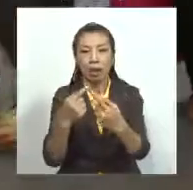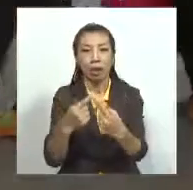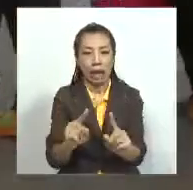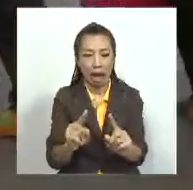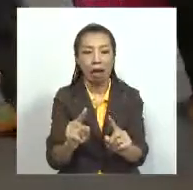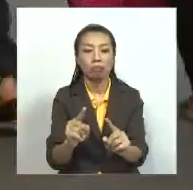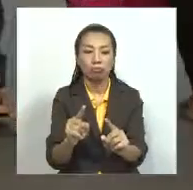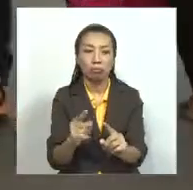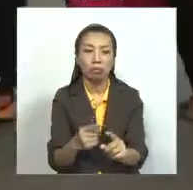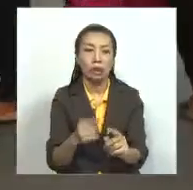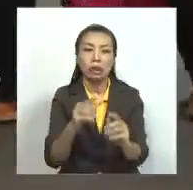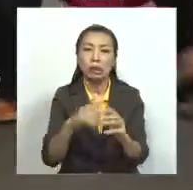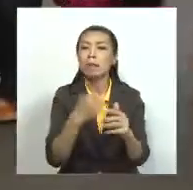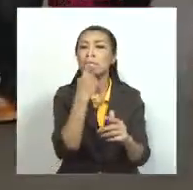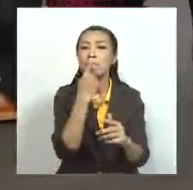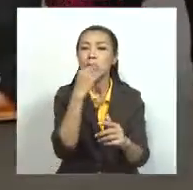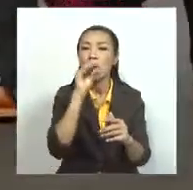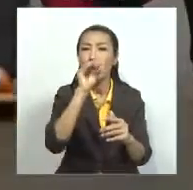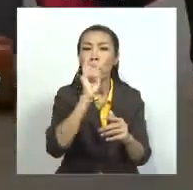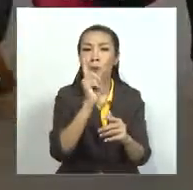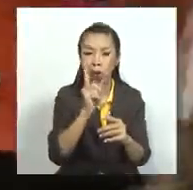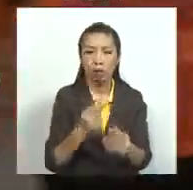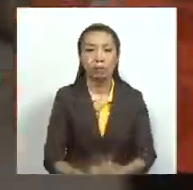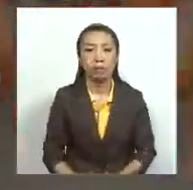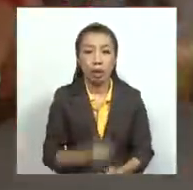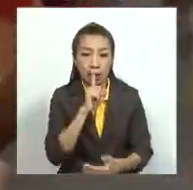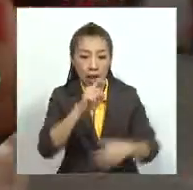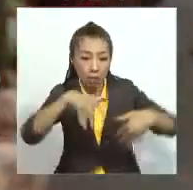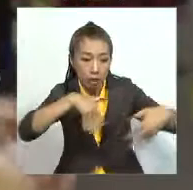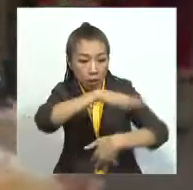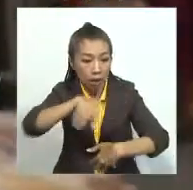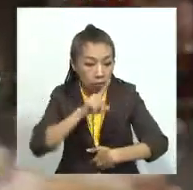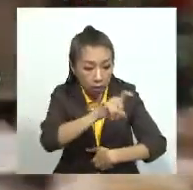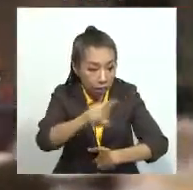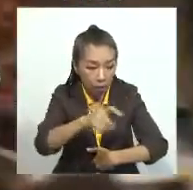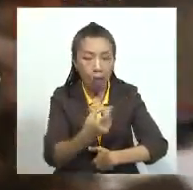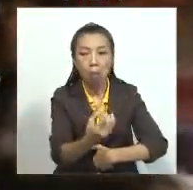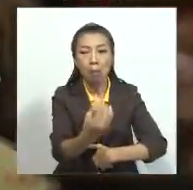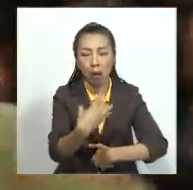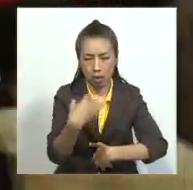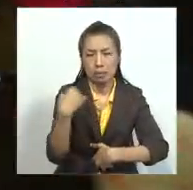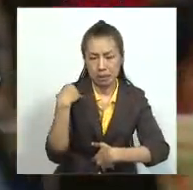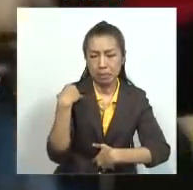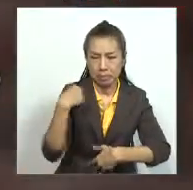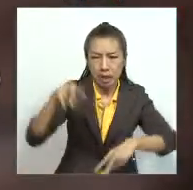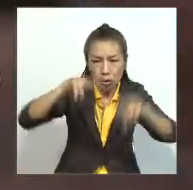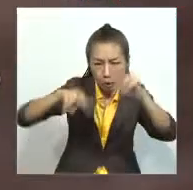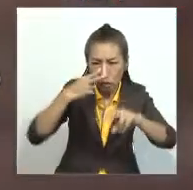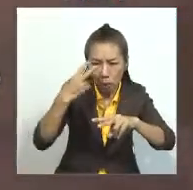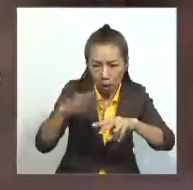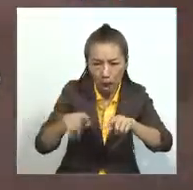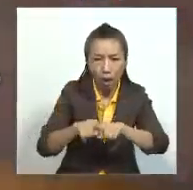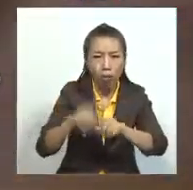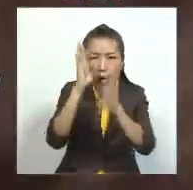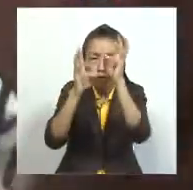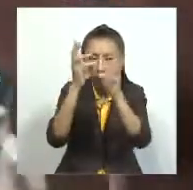คงอยู่ในโซนของสีแดงอยู่นะคะจากการสอบถามชาวบ้านก็บอกว่าเหมือนมีการตรวจสอบแล้วว่ามีค่านั้นล